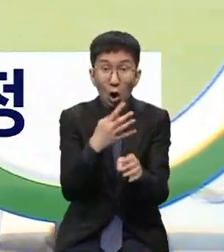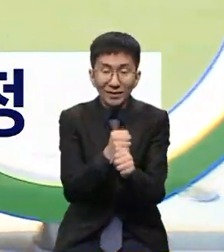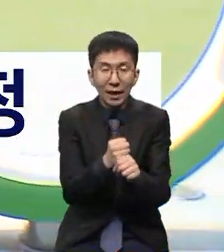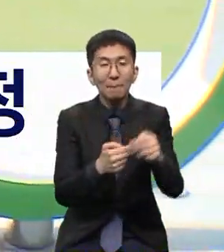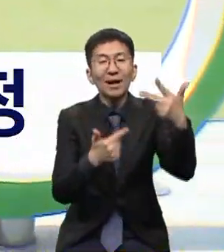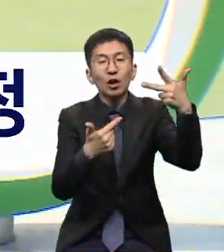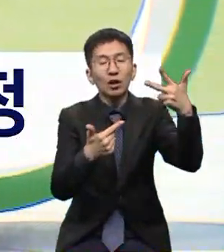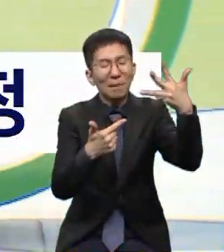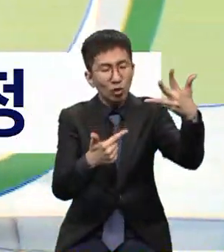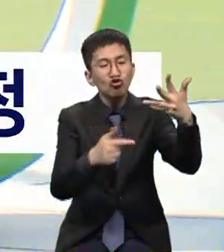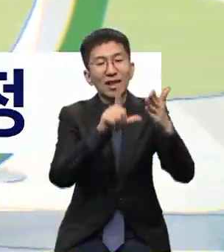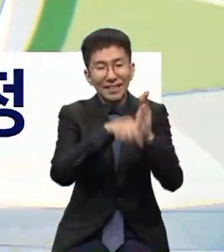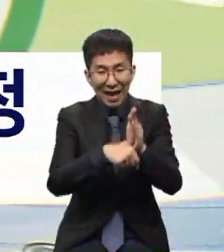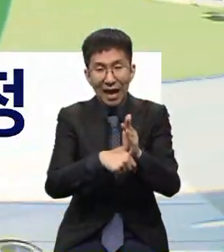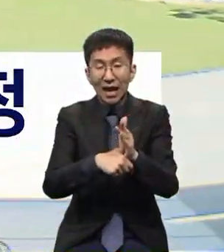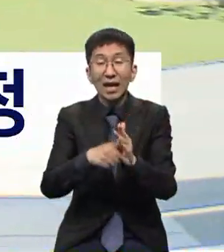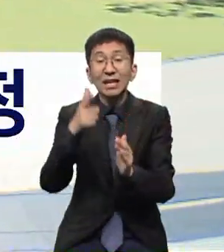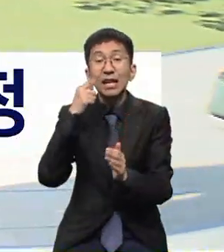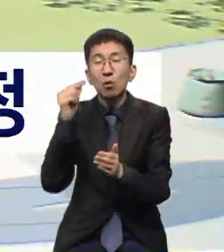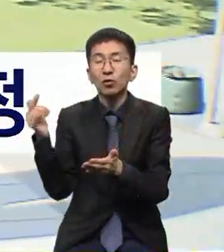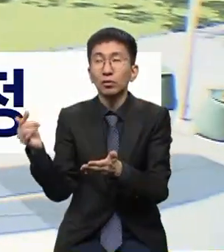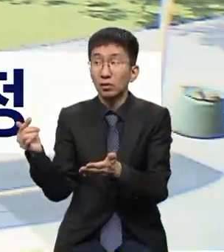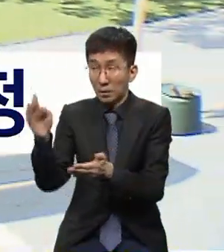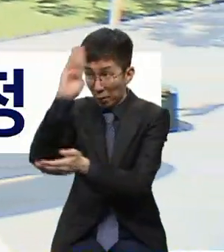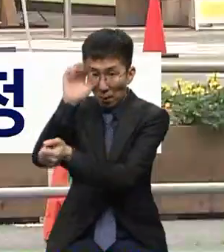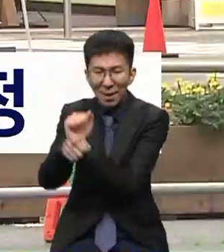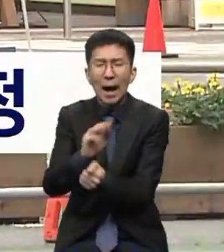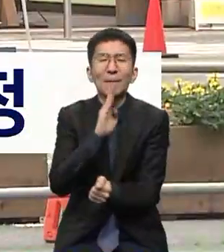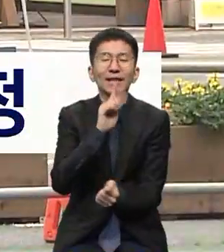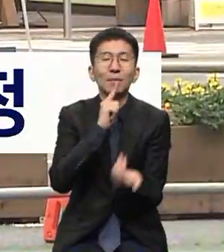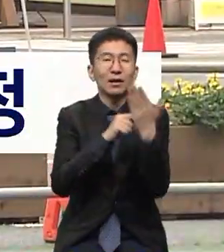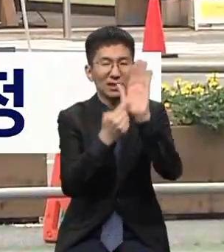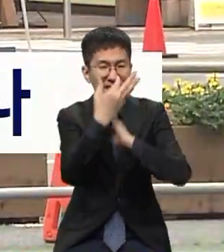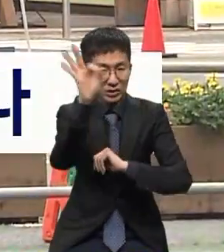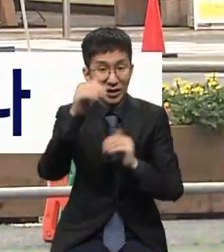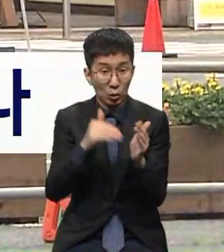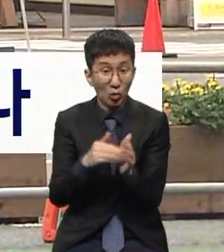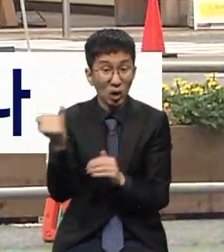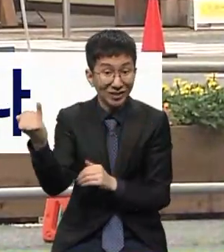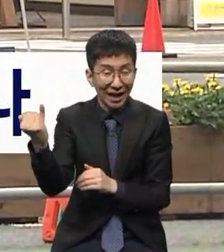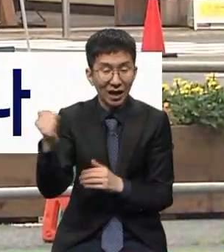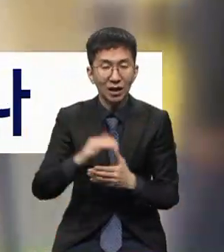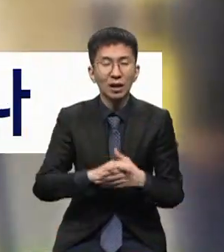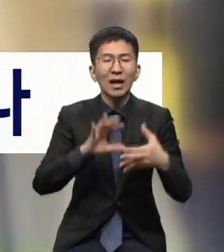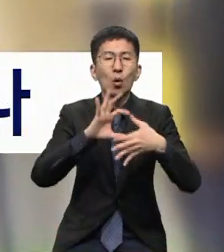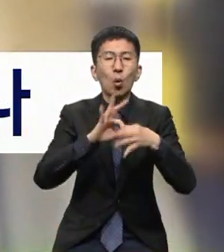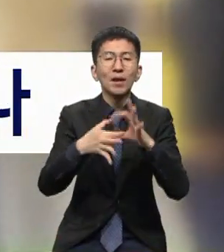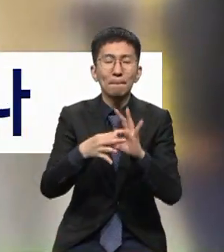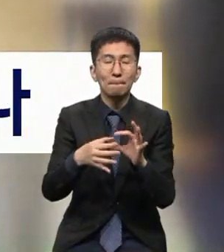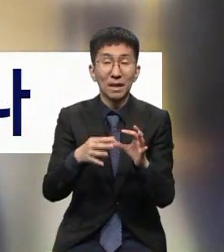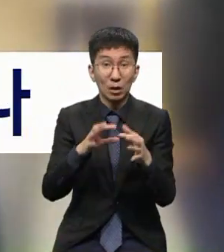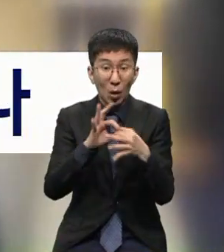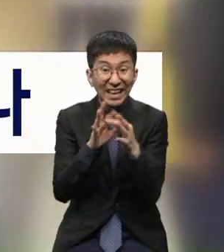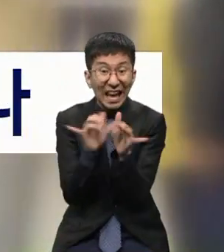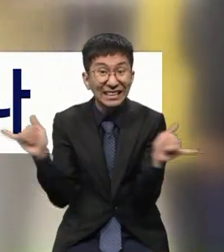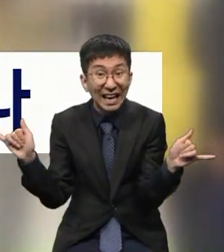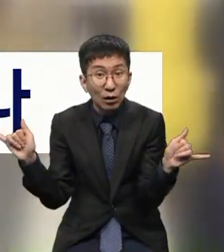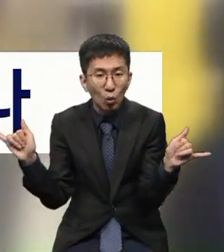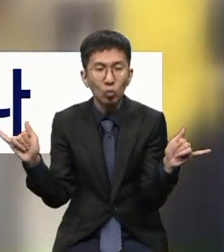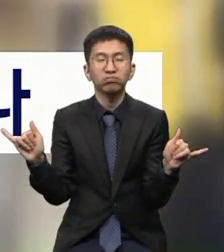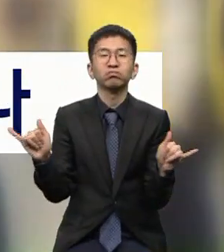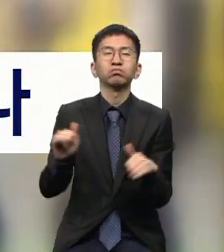람다 변이의 일본 상륙을 뒤늦게 인정했고 최근에는 이 여성이 올림픽 관계자였다는 사실까지